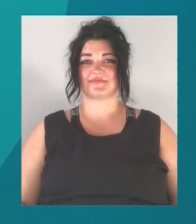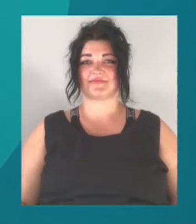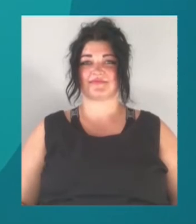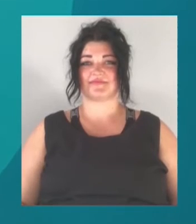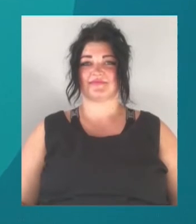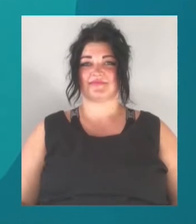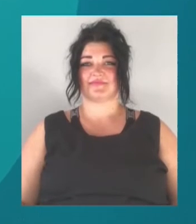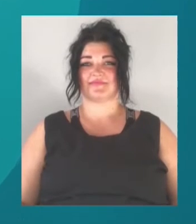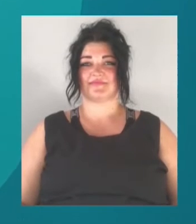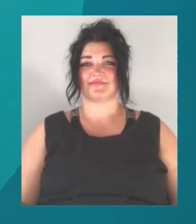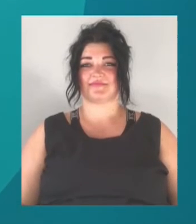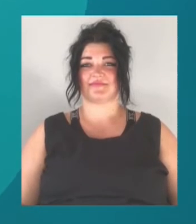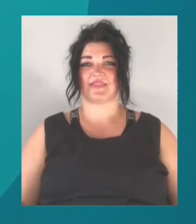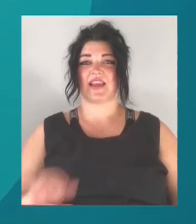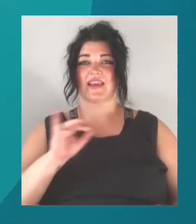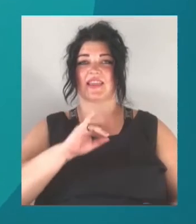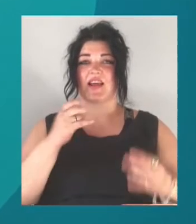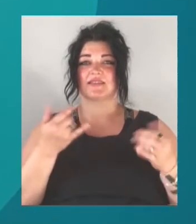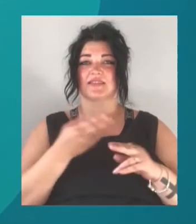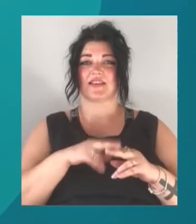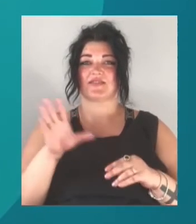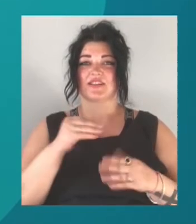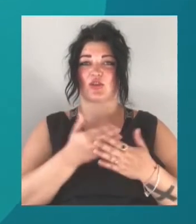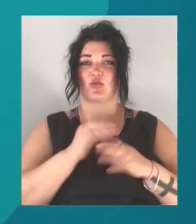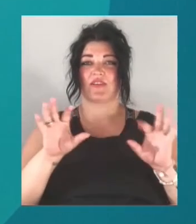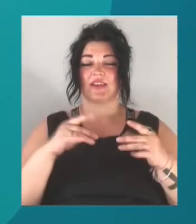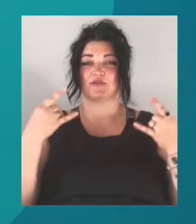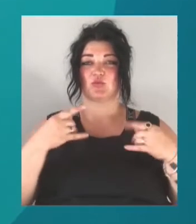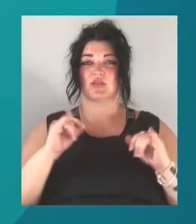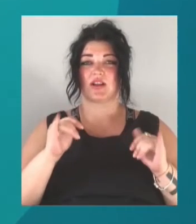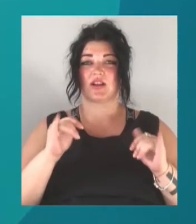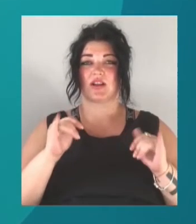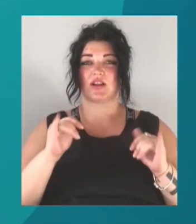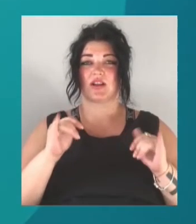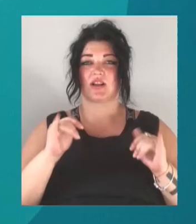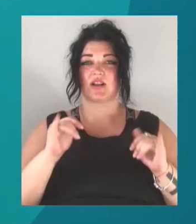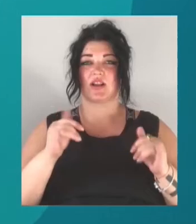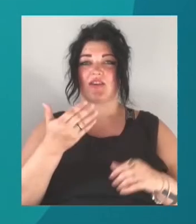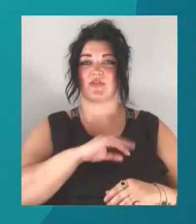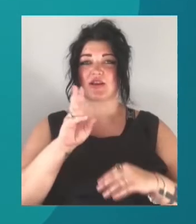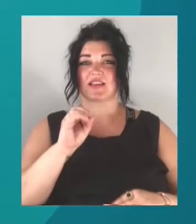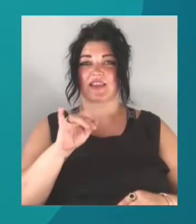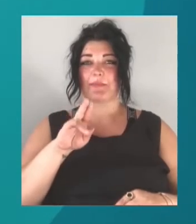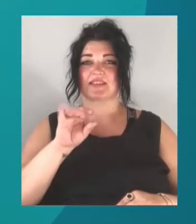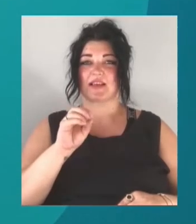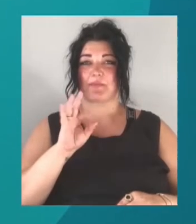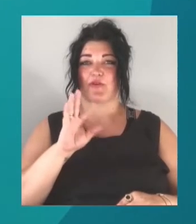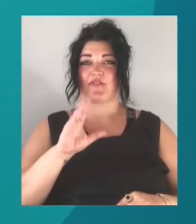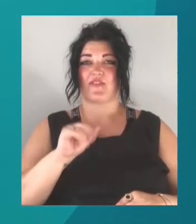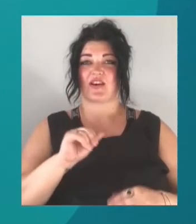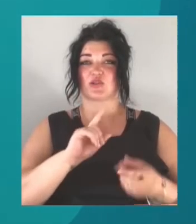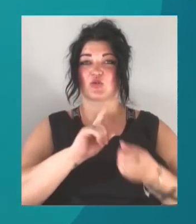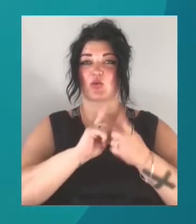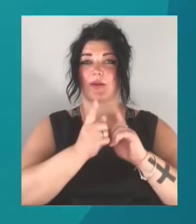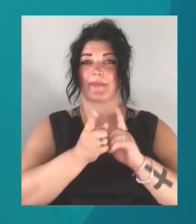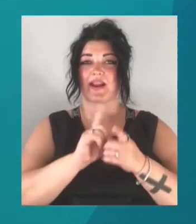І наразі це всі новини. В студії для вас працювала ведуча Ксенія Процепова. Сорда-переклад здійснювала